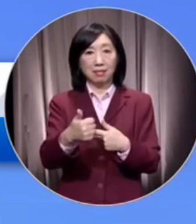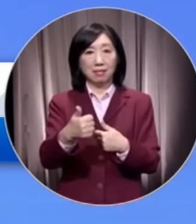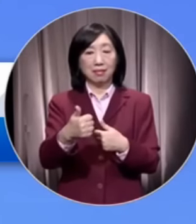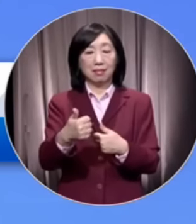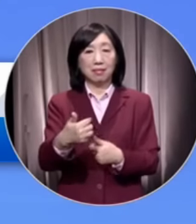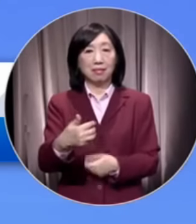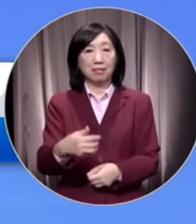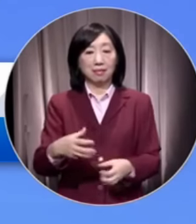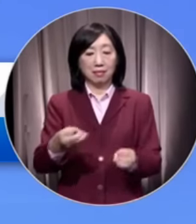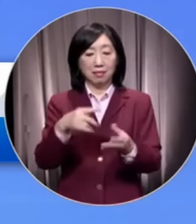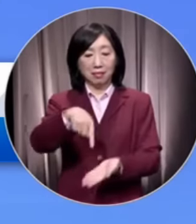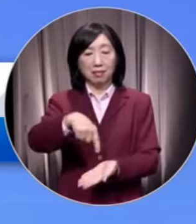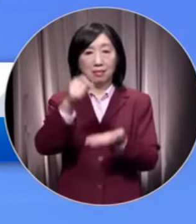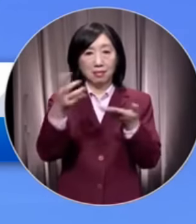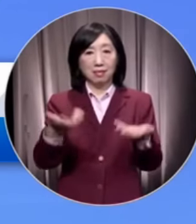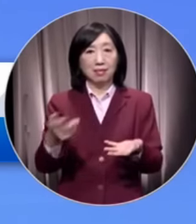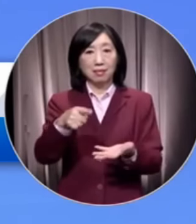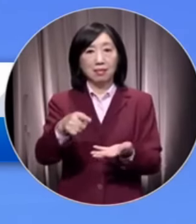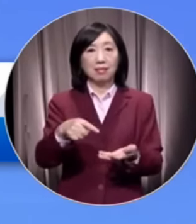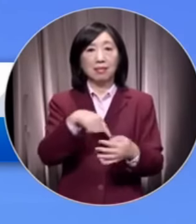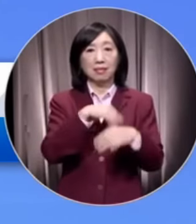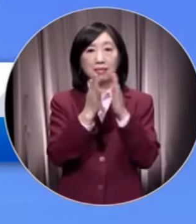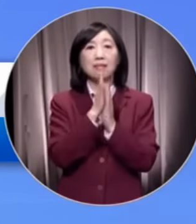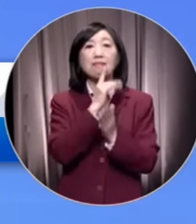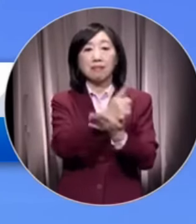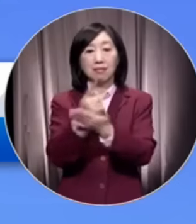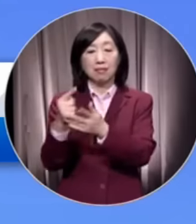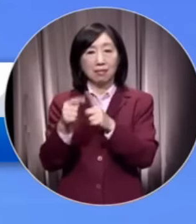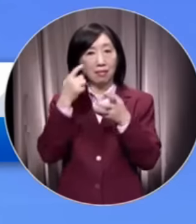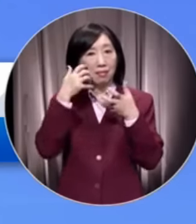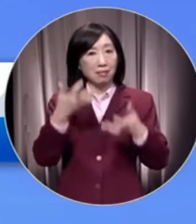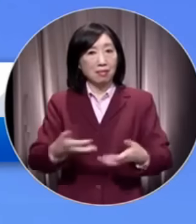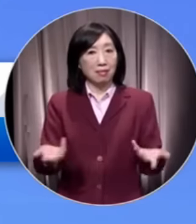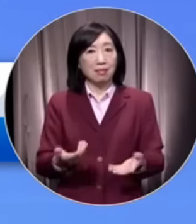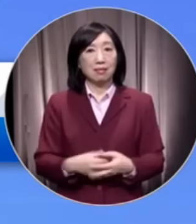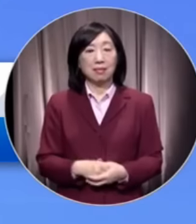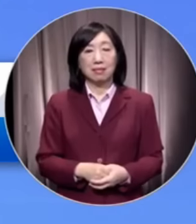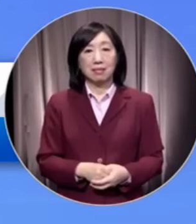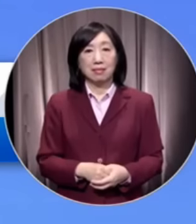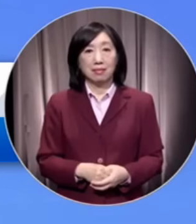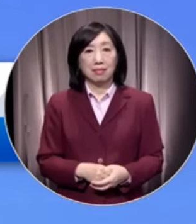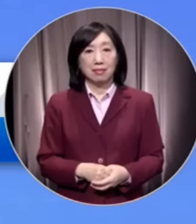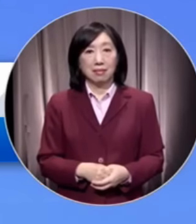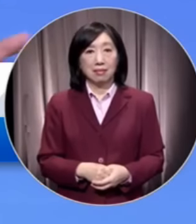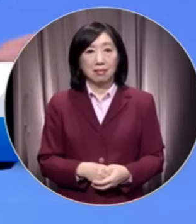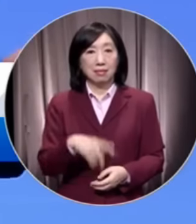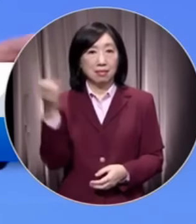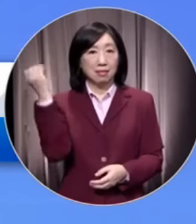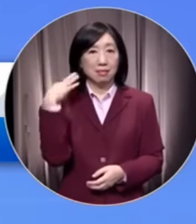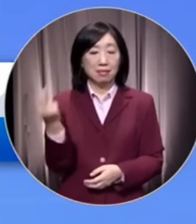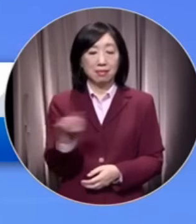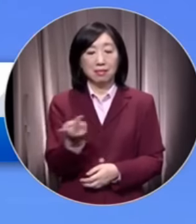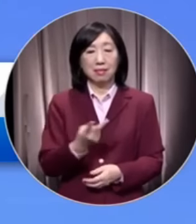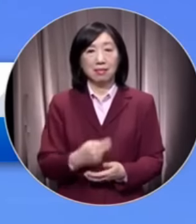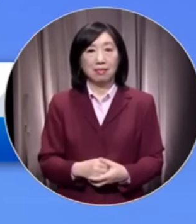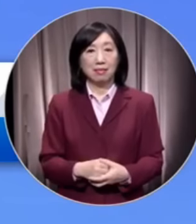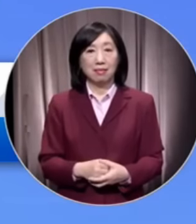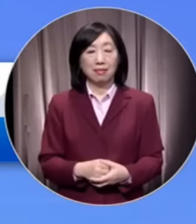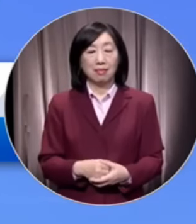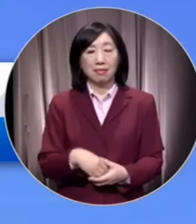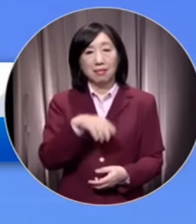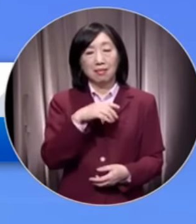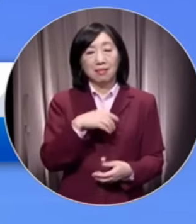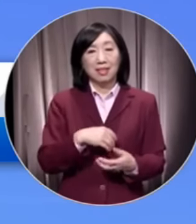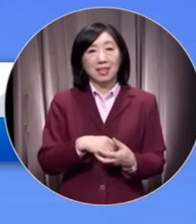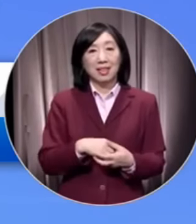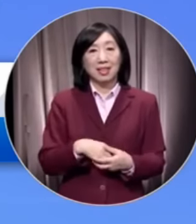关切的我们薪资和基本工资的问题。其实听到他们两位所讲的